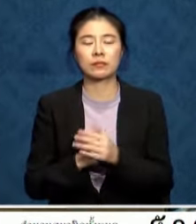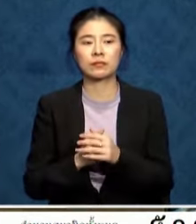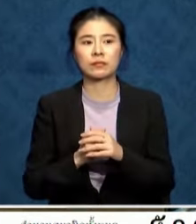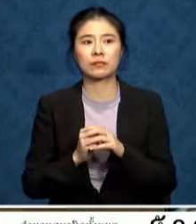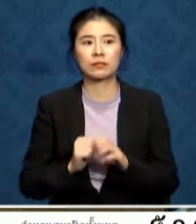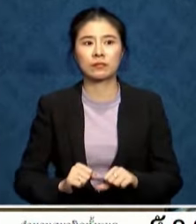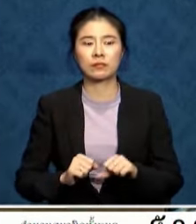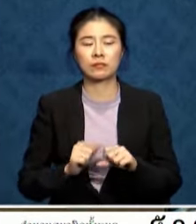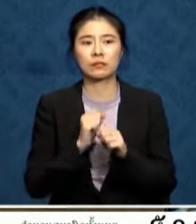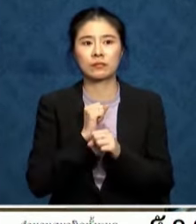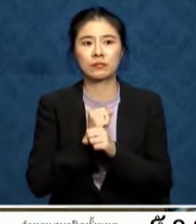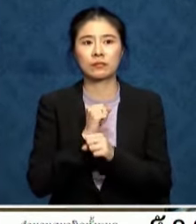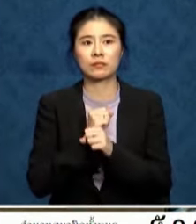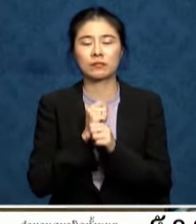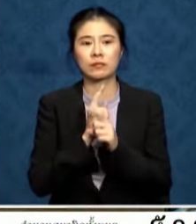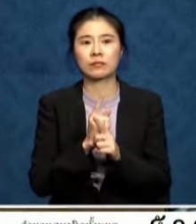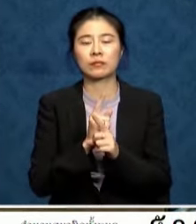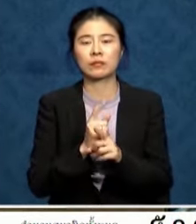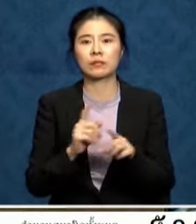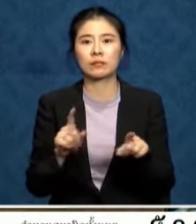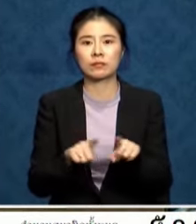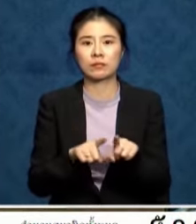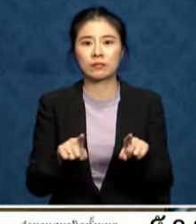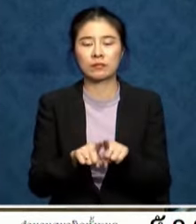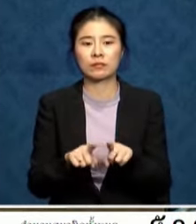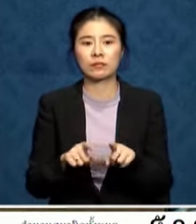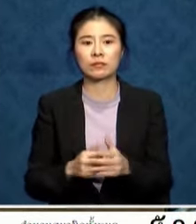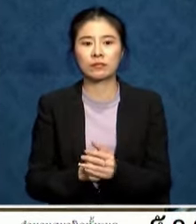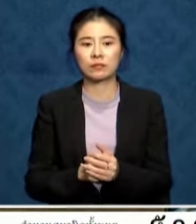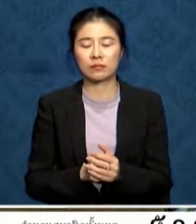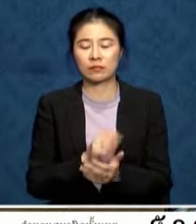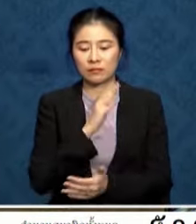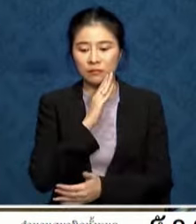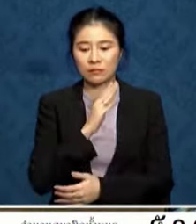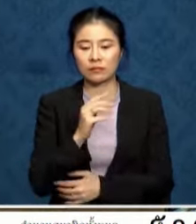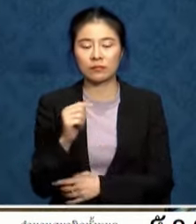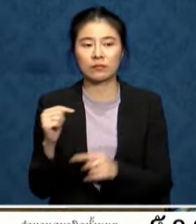นไปโดยหลักเกณฑ์เดียวกันนอกจากนั้น